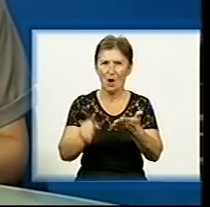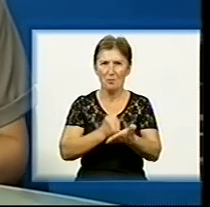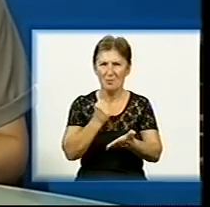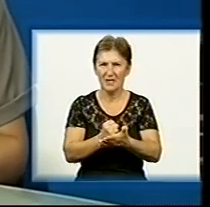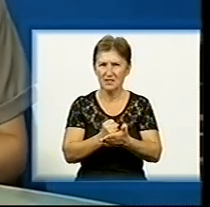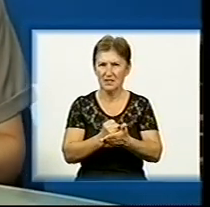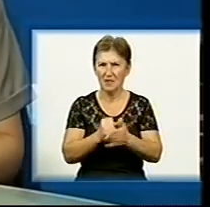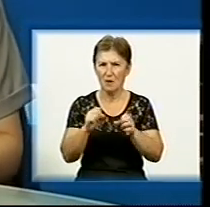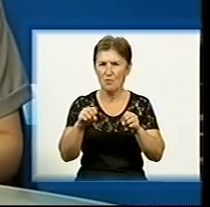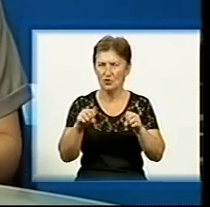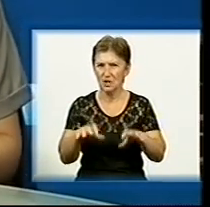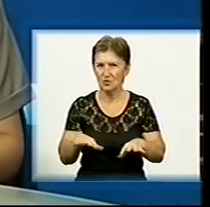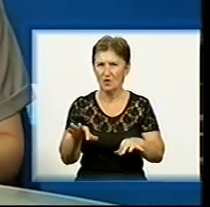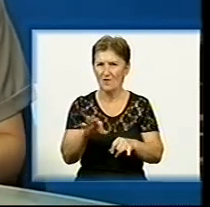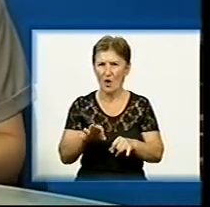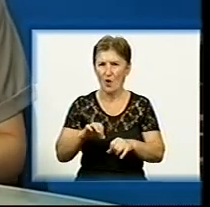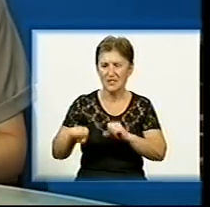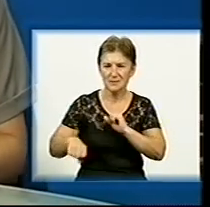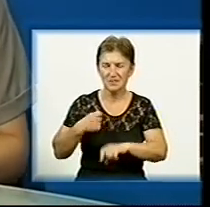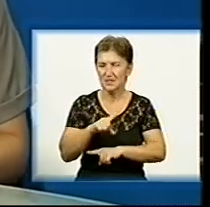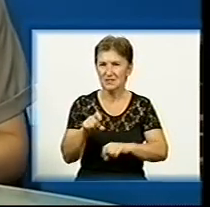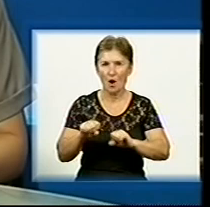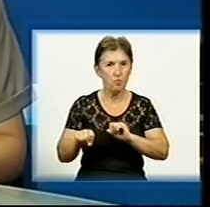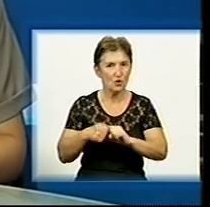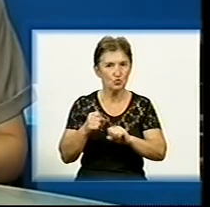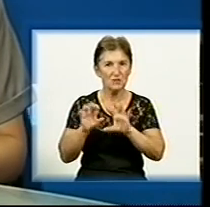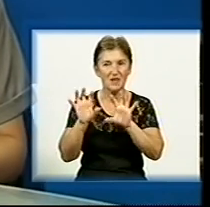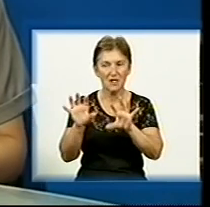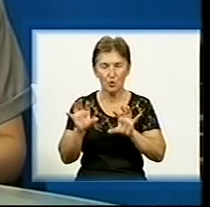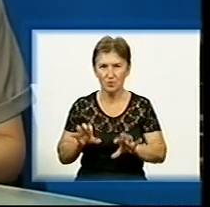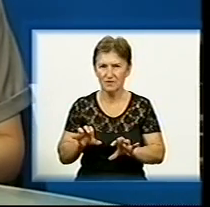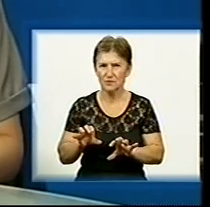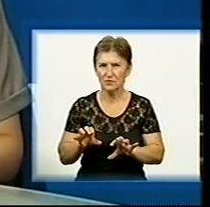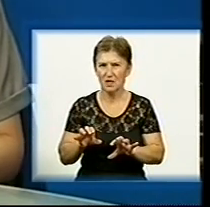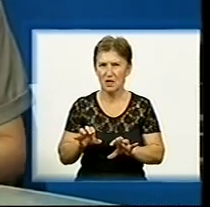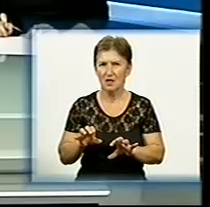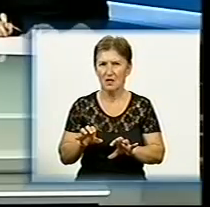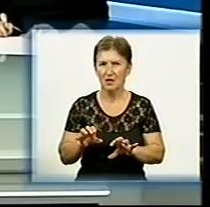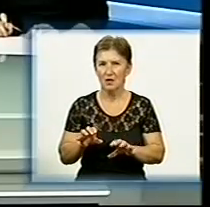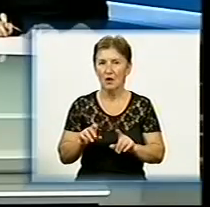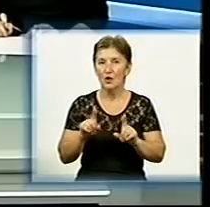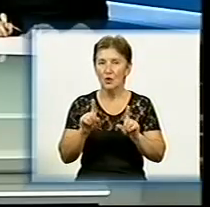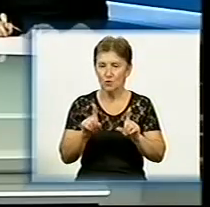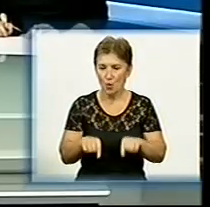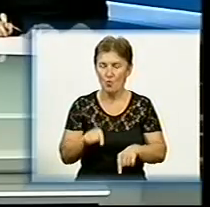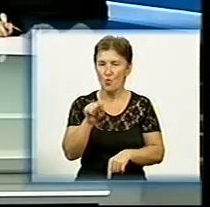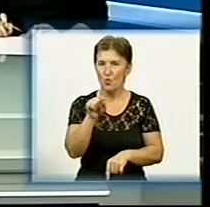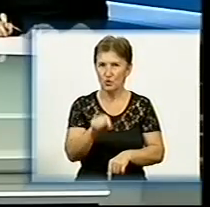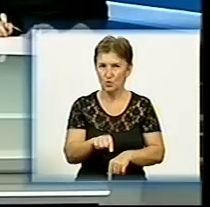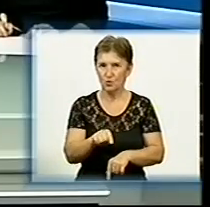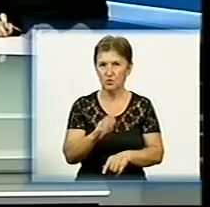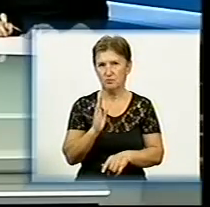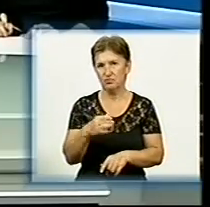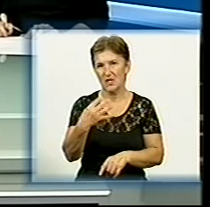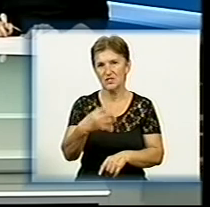затвердження такс для обчислення розміру збитків за порушення законодавства в природозаповідному фонді, то тому тут уже залося буде